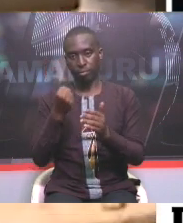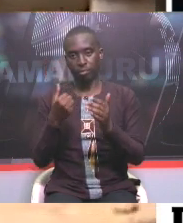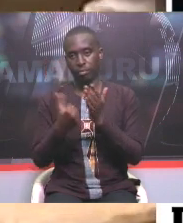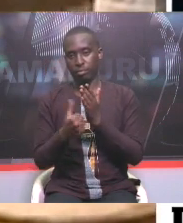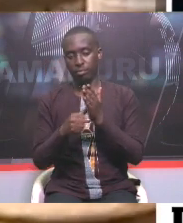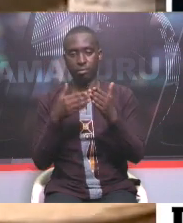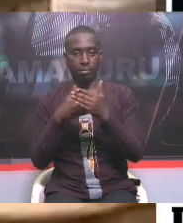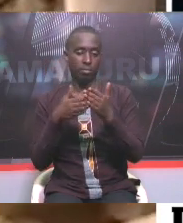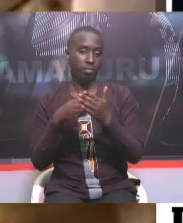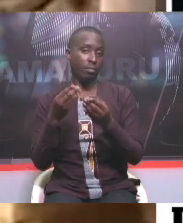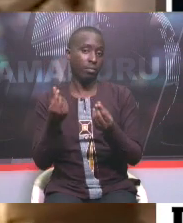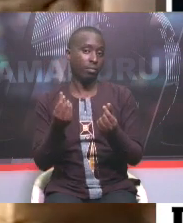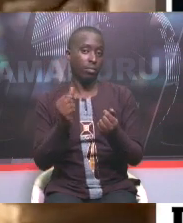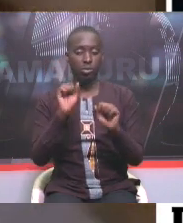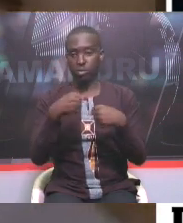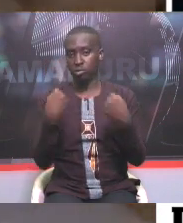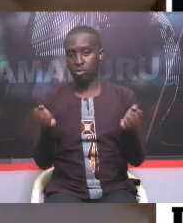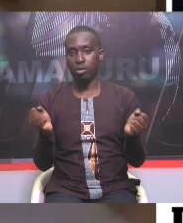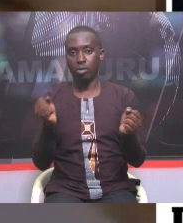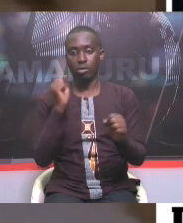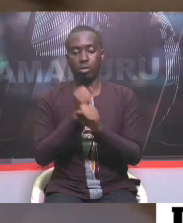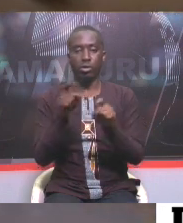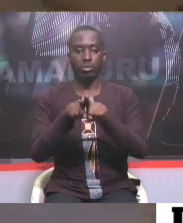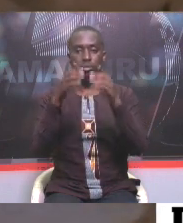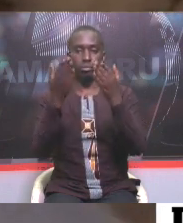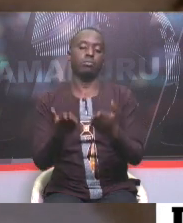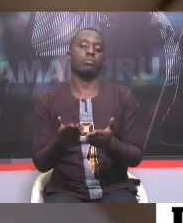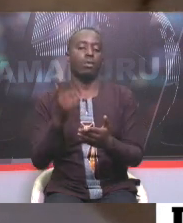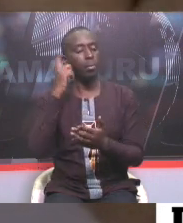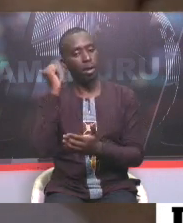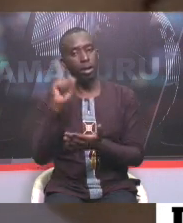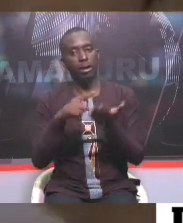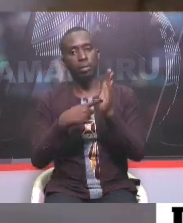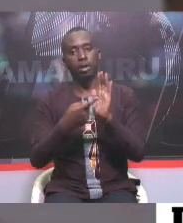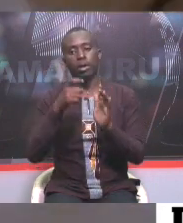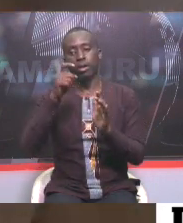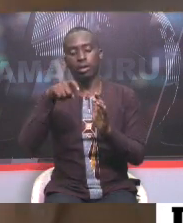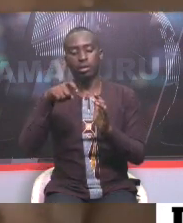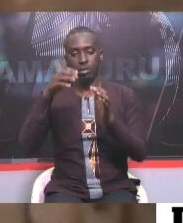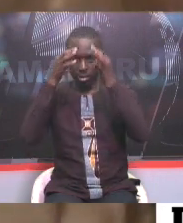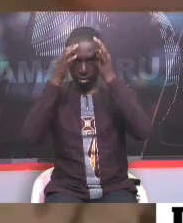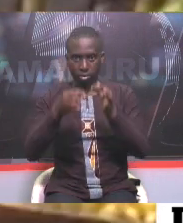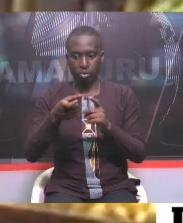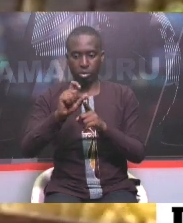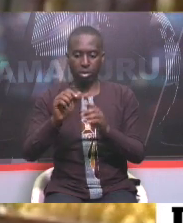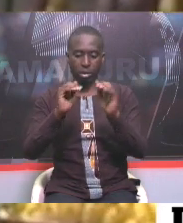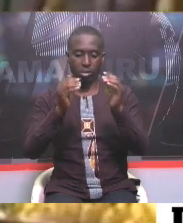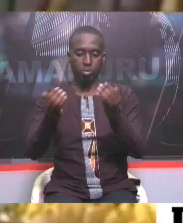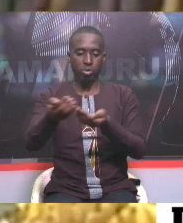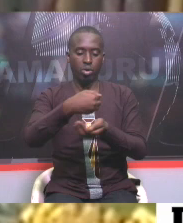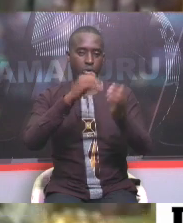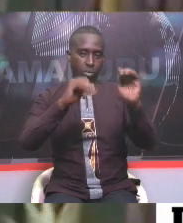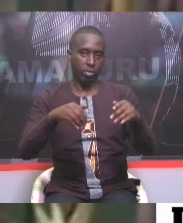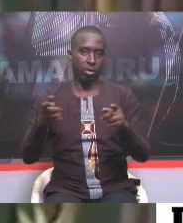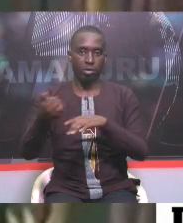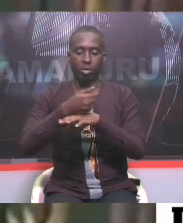cash ntago byapfa gukorwa gutyo. Abahanga bagaragaza ko hakenewe ingamba zo kongera umusaruro w'ubuhinzi ndetse ngo hakajyaho